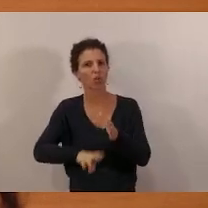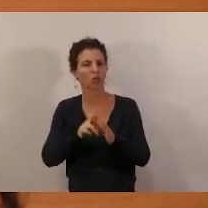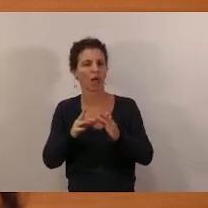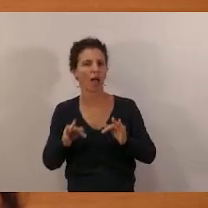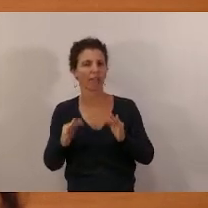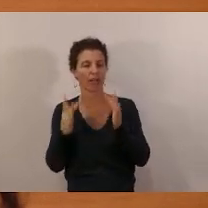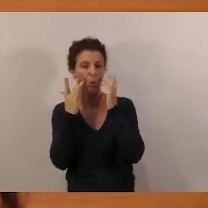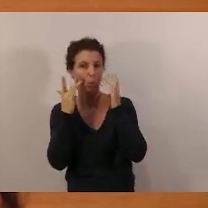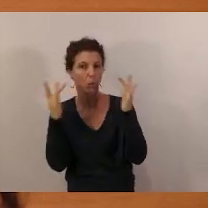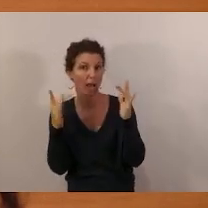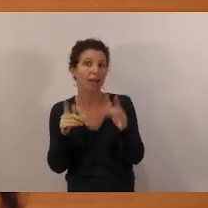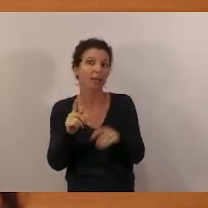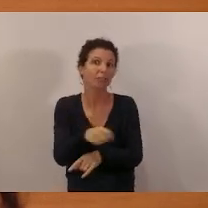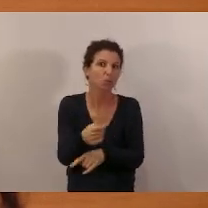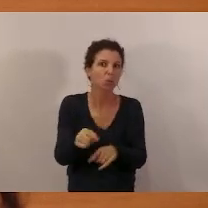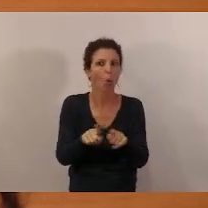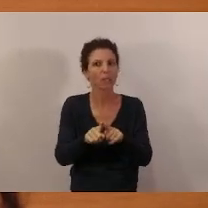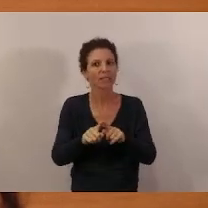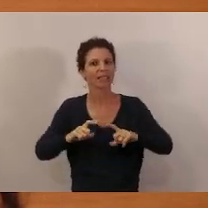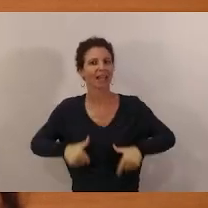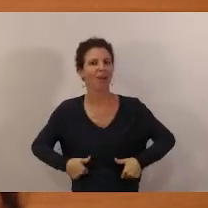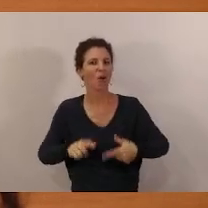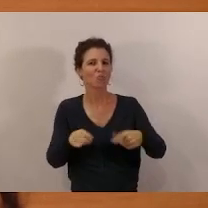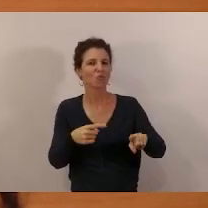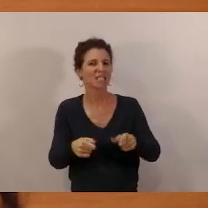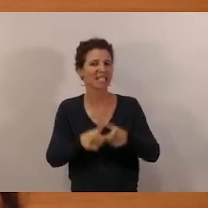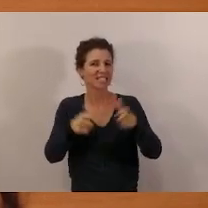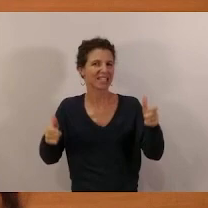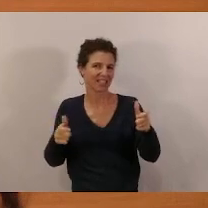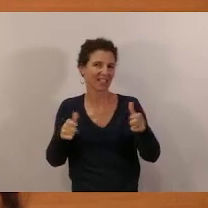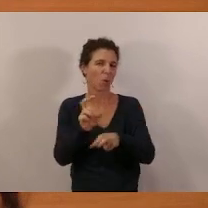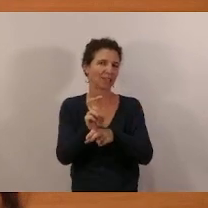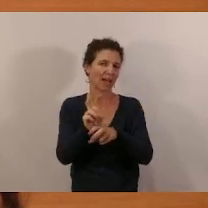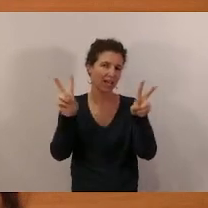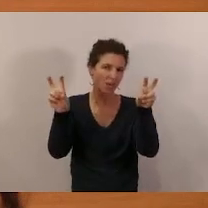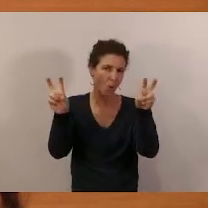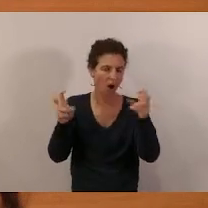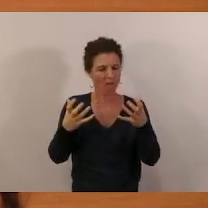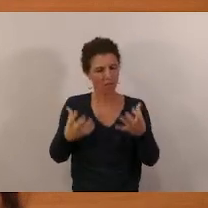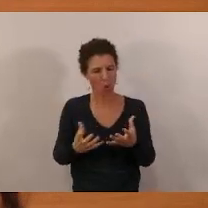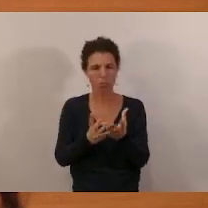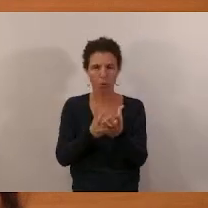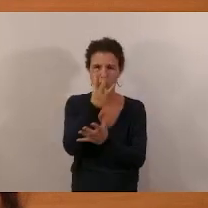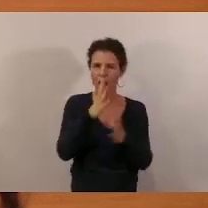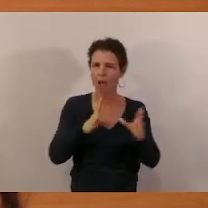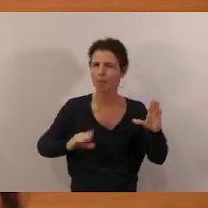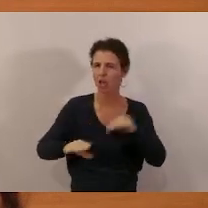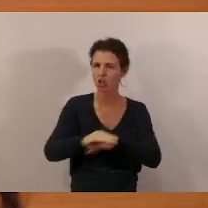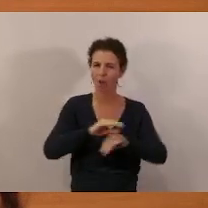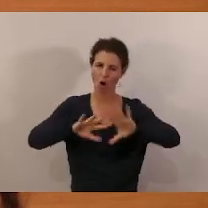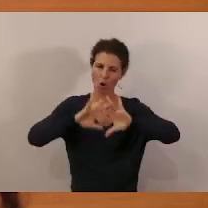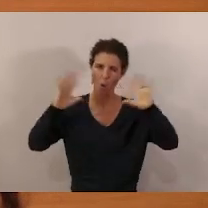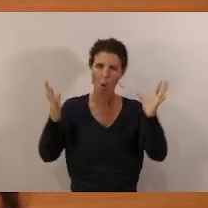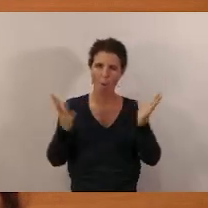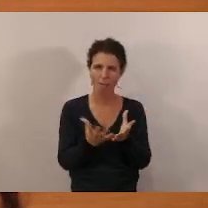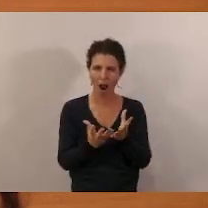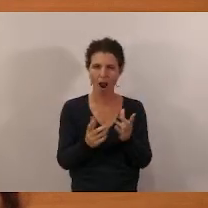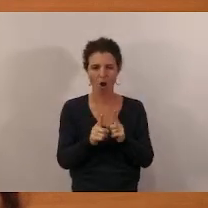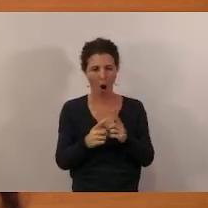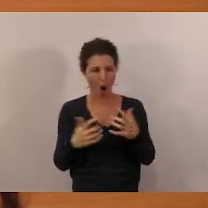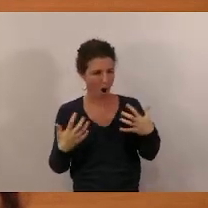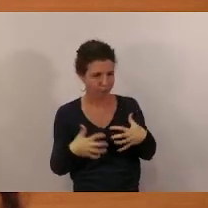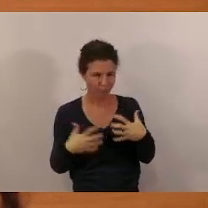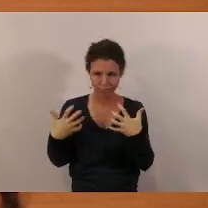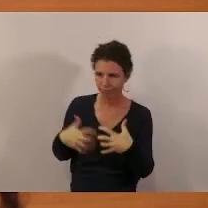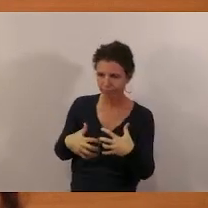évidemment le conservatoire. On souhaite qu'il y ait un projet d'aménagement global sur ce site qui soit harmonieux et qui respecte les espaces publics.